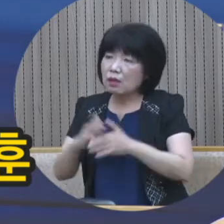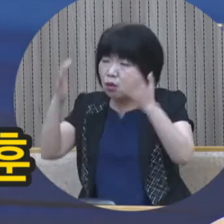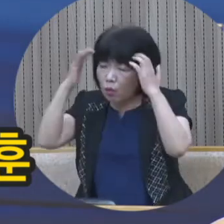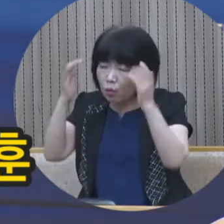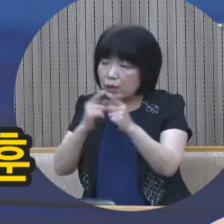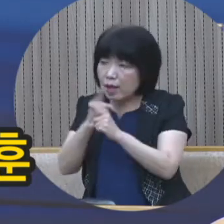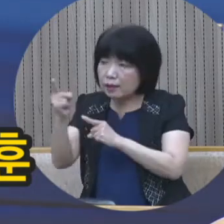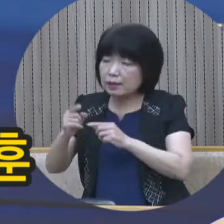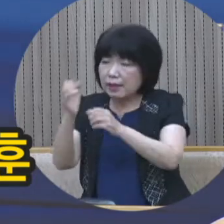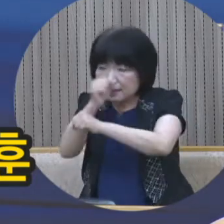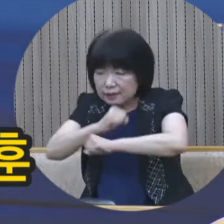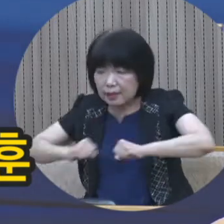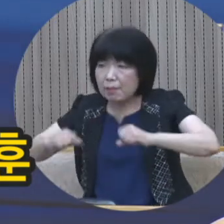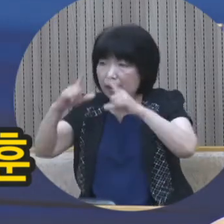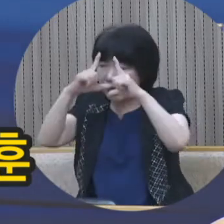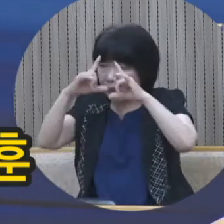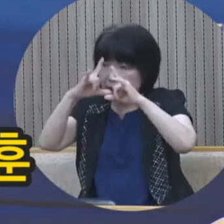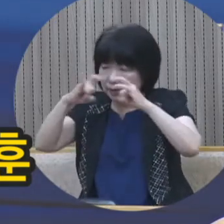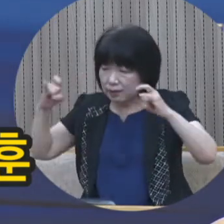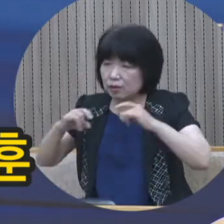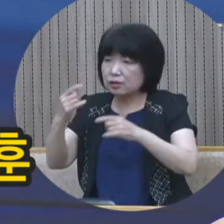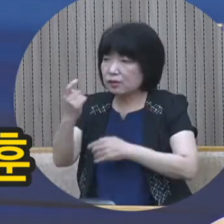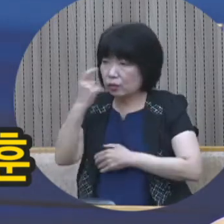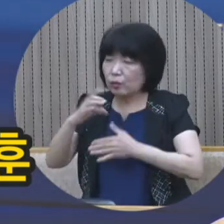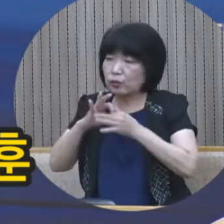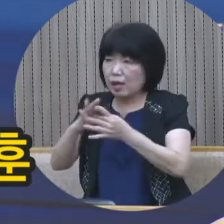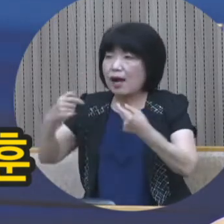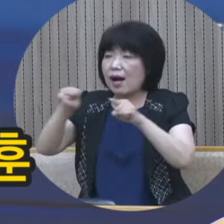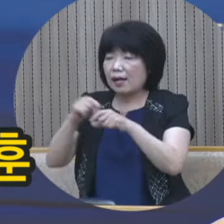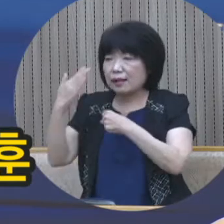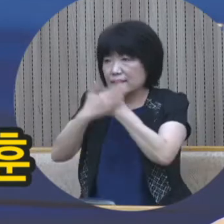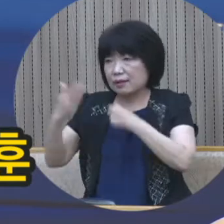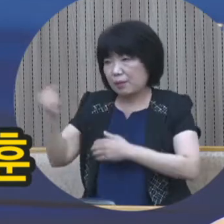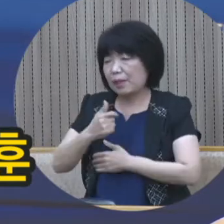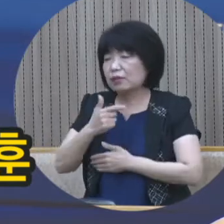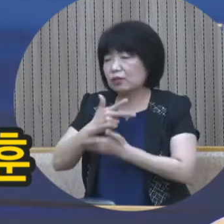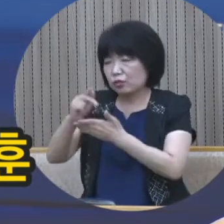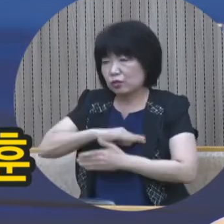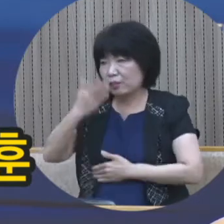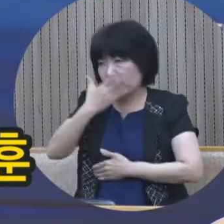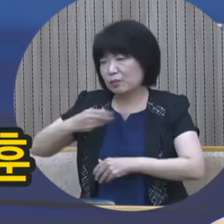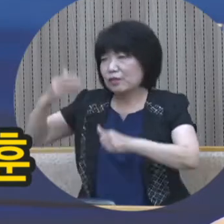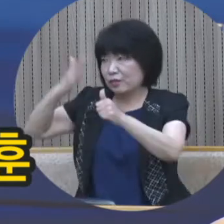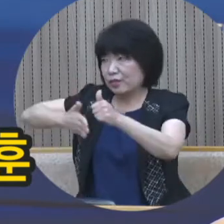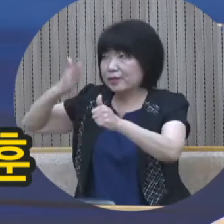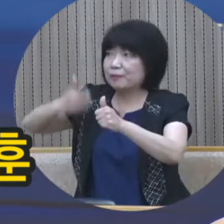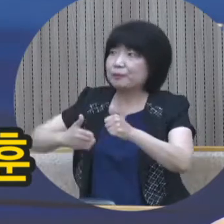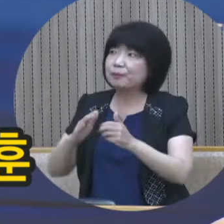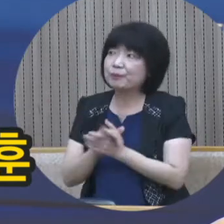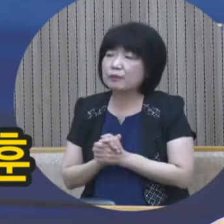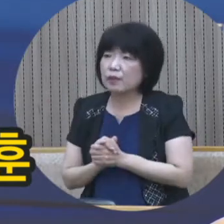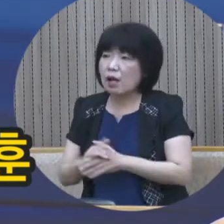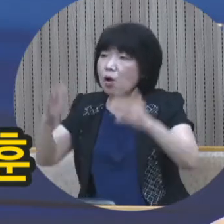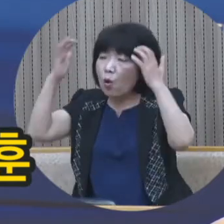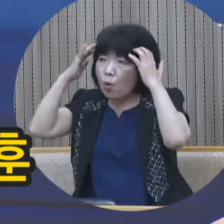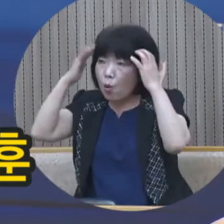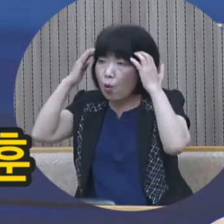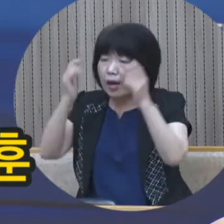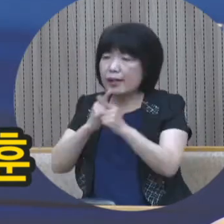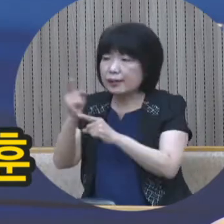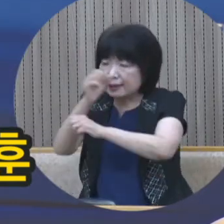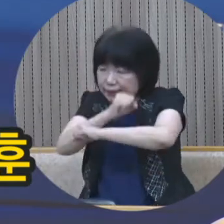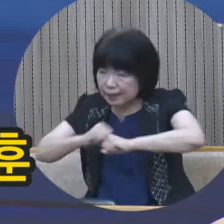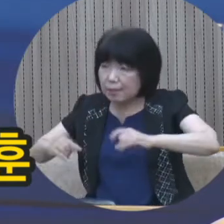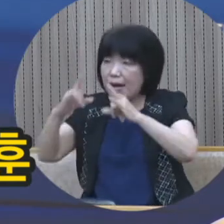이긴 사마리아 성의 교훈을 통해서 함께 은혜 받기를 주님의 이름으로 축원합니다. 고난을 이긴 사마리아